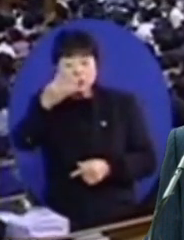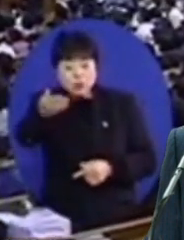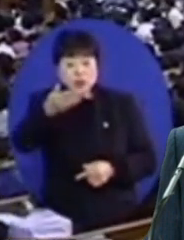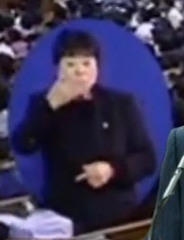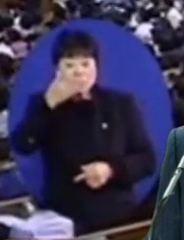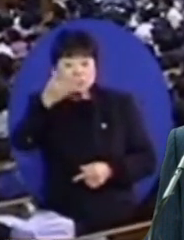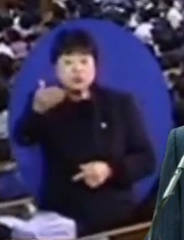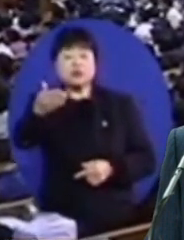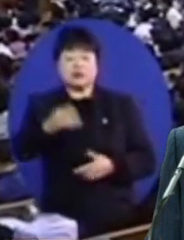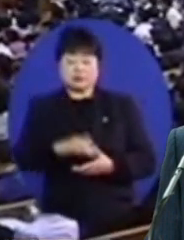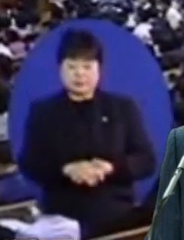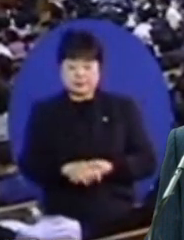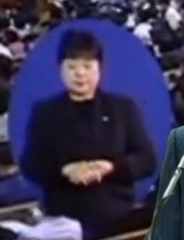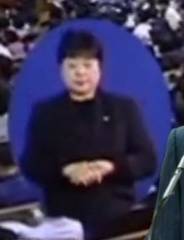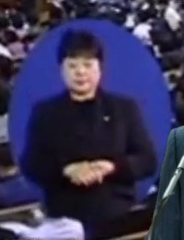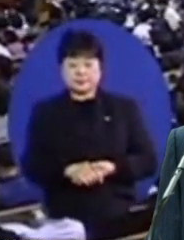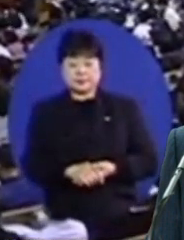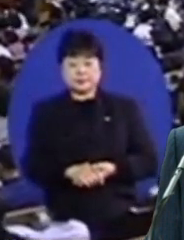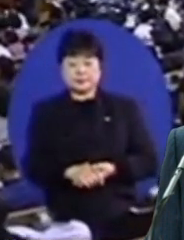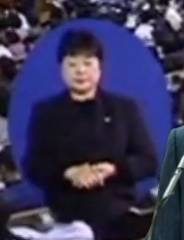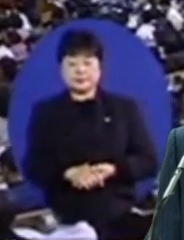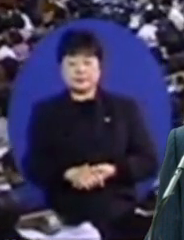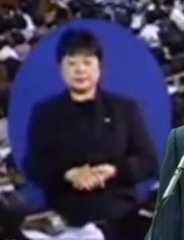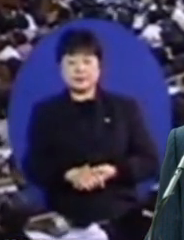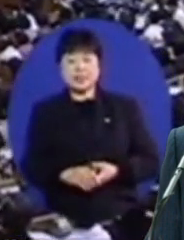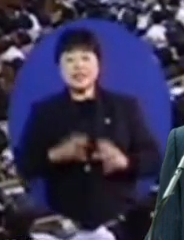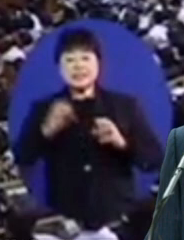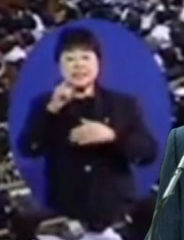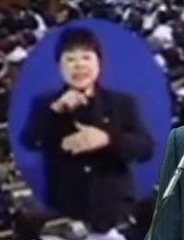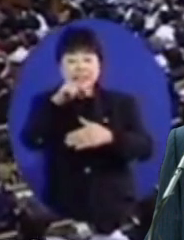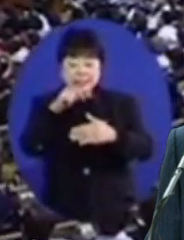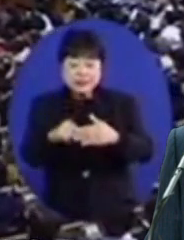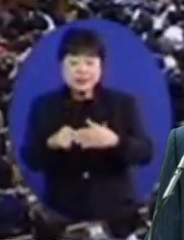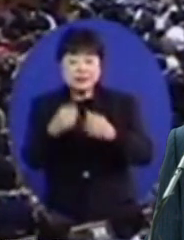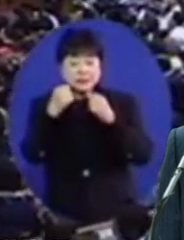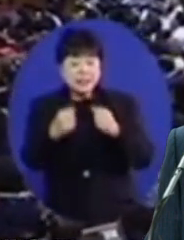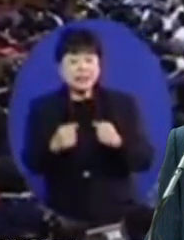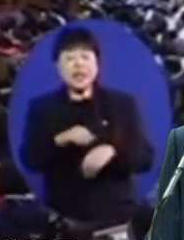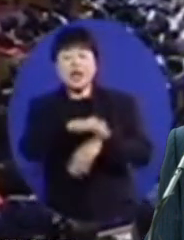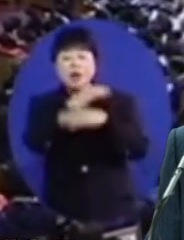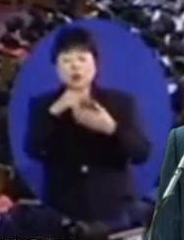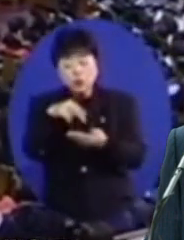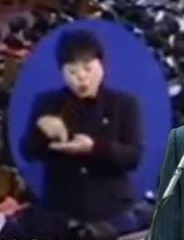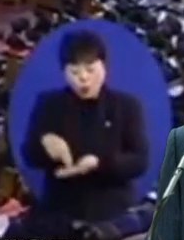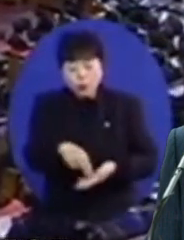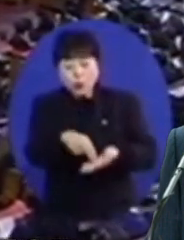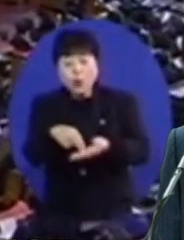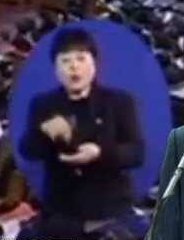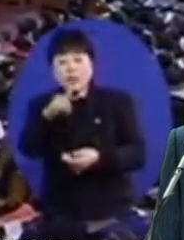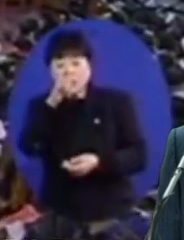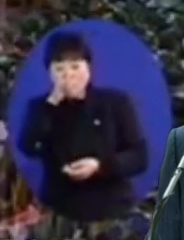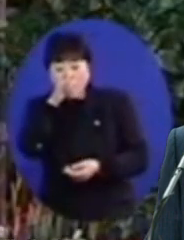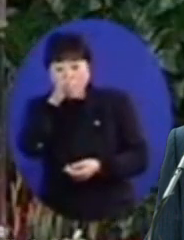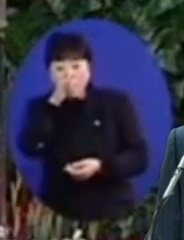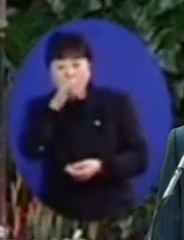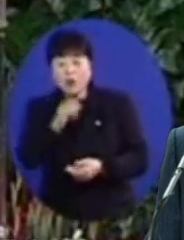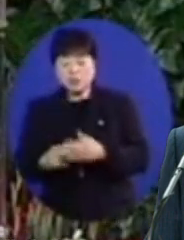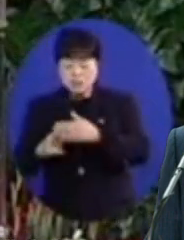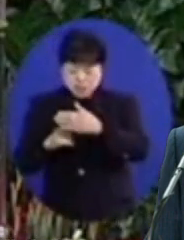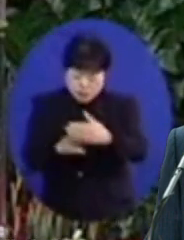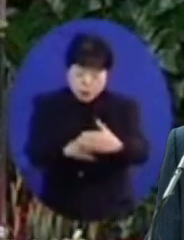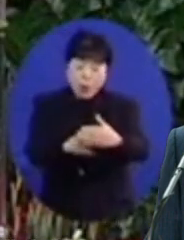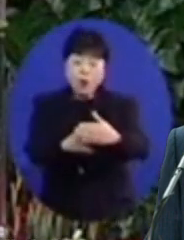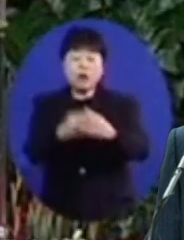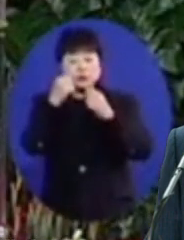것입니다 그러므로 이 세상에 사는 사람들은 모두 다 고독하기 때문에 우리는 고독을 극복하고